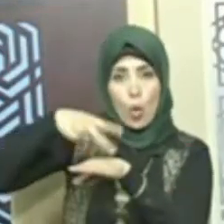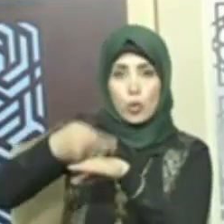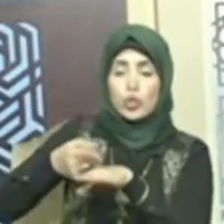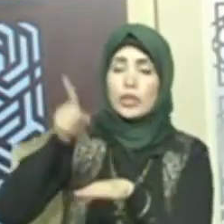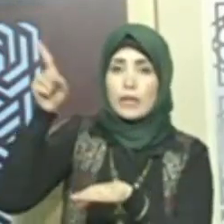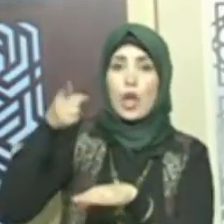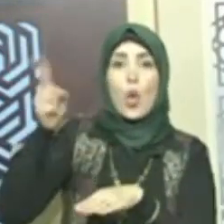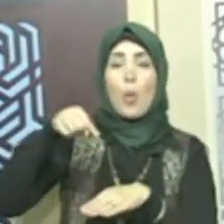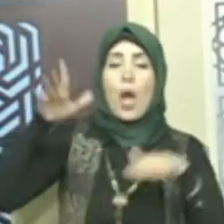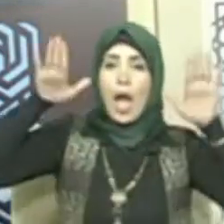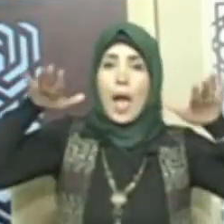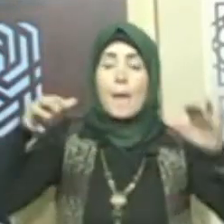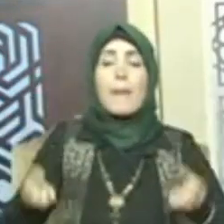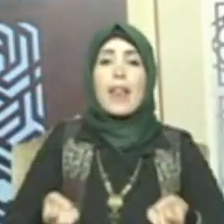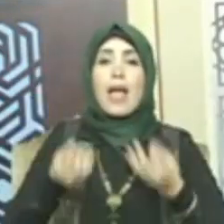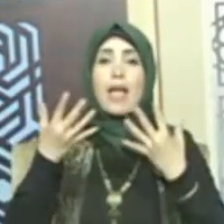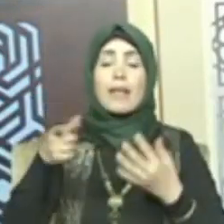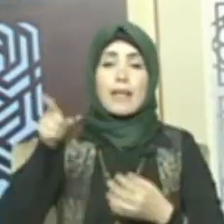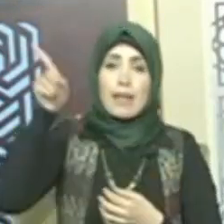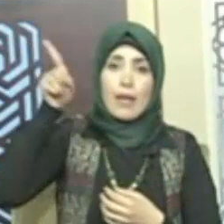وأشهد ملائكتك